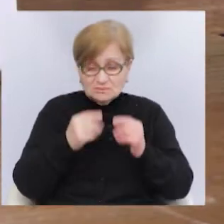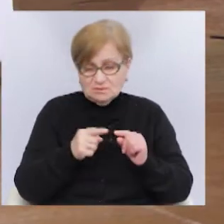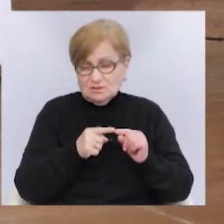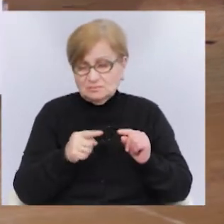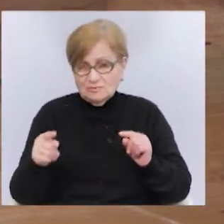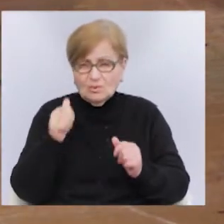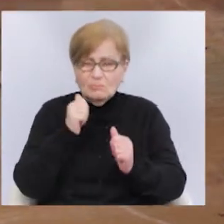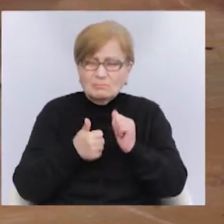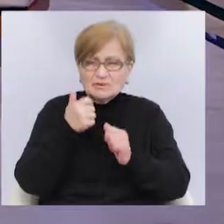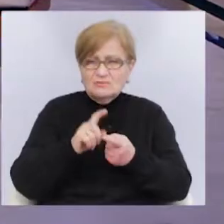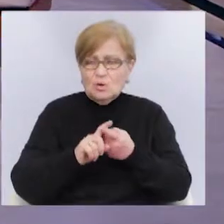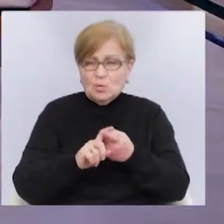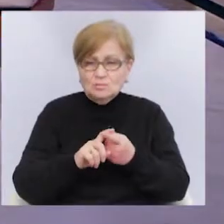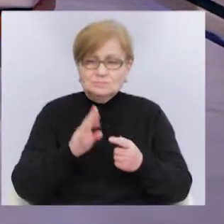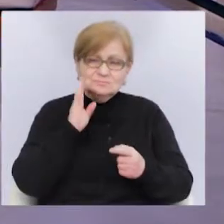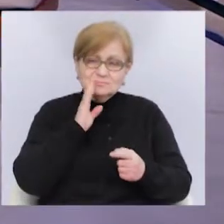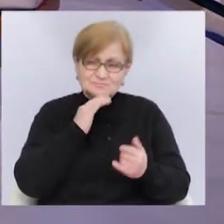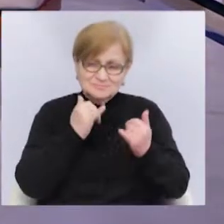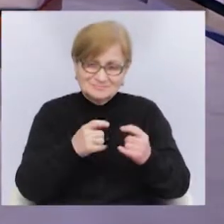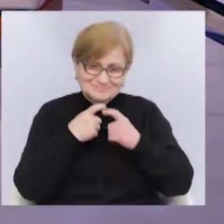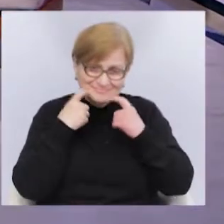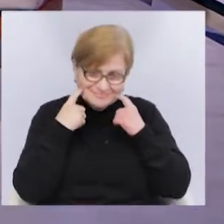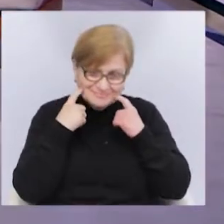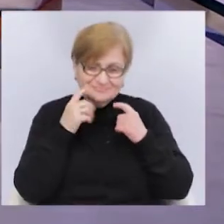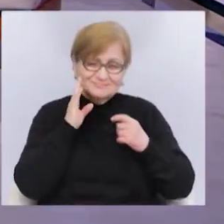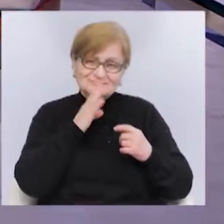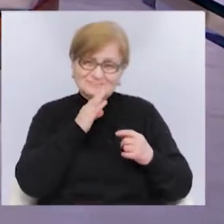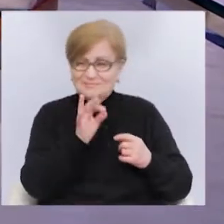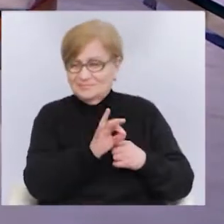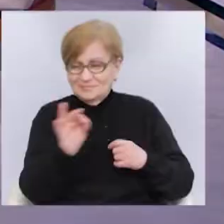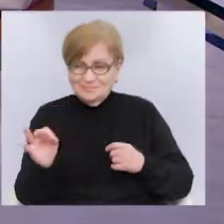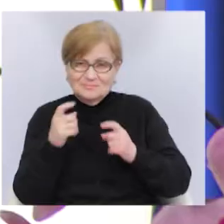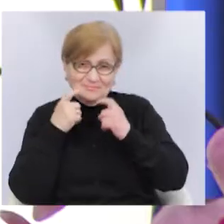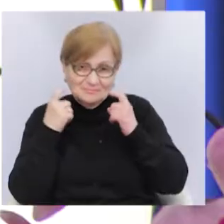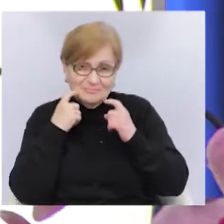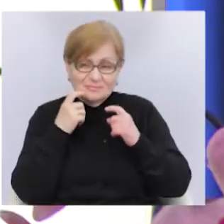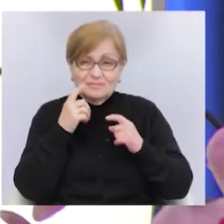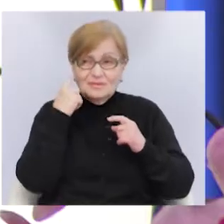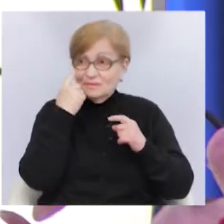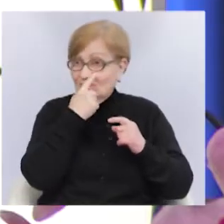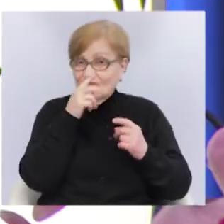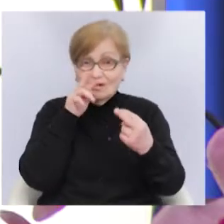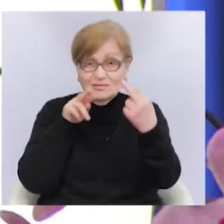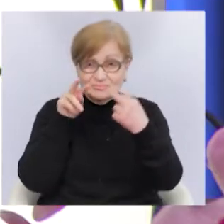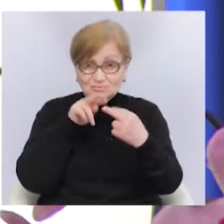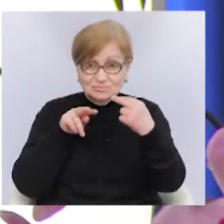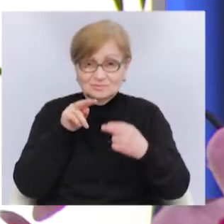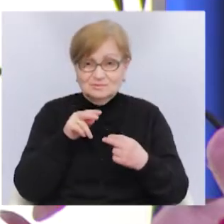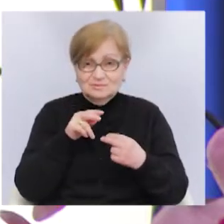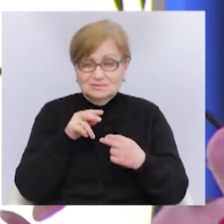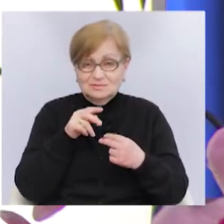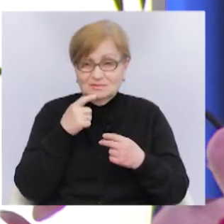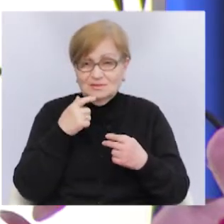კომუნიკაცია, როდესაც ბავშვს მშობელი გაუღიმებს და ბავშვის საპასუხო ღიმილს მიიღებს, თვალებში მზერა, აი